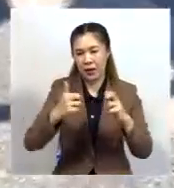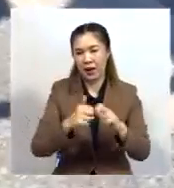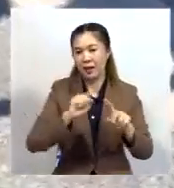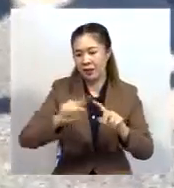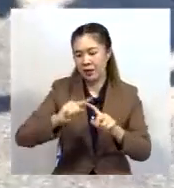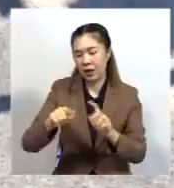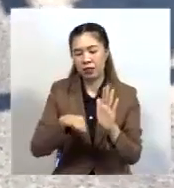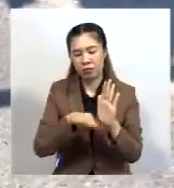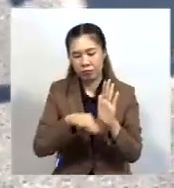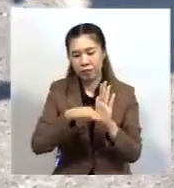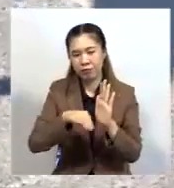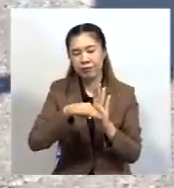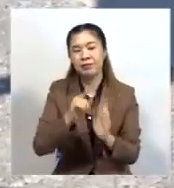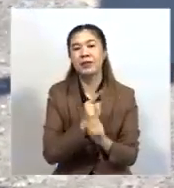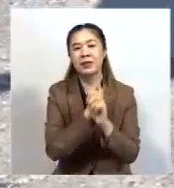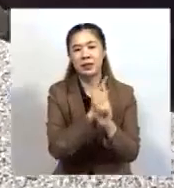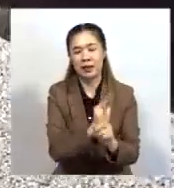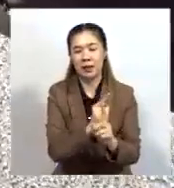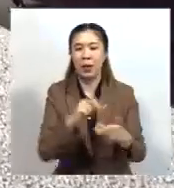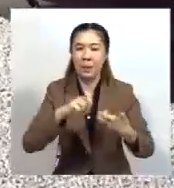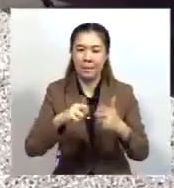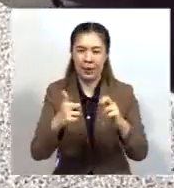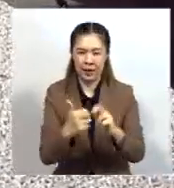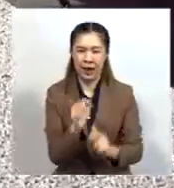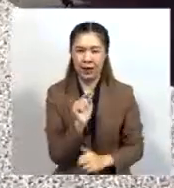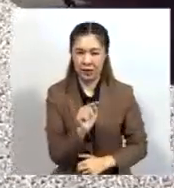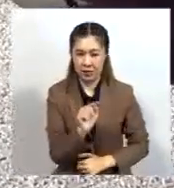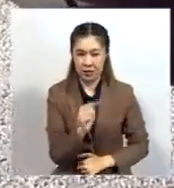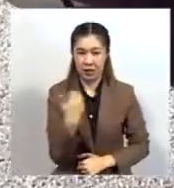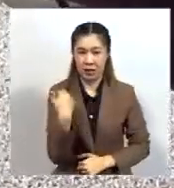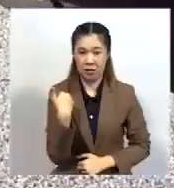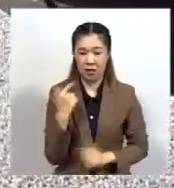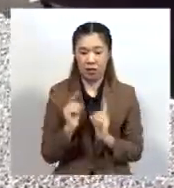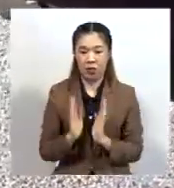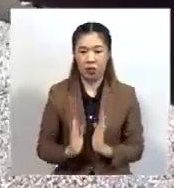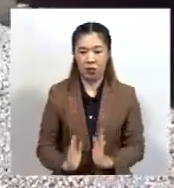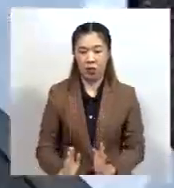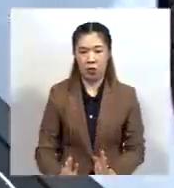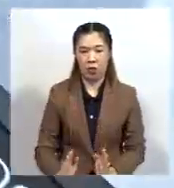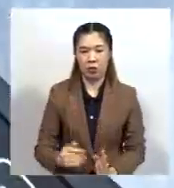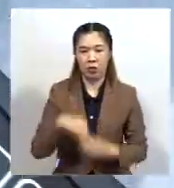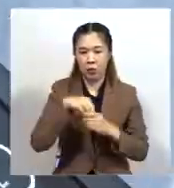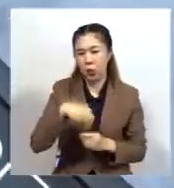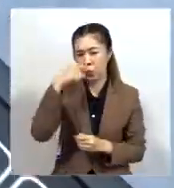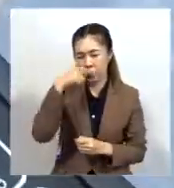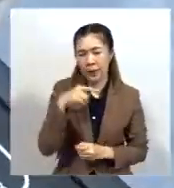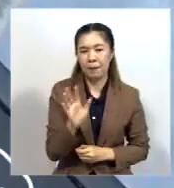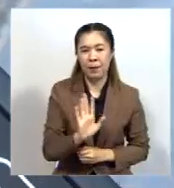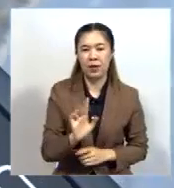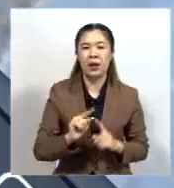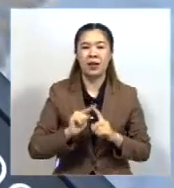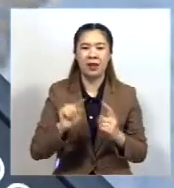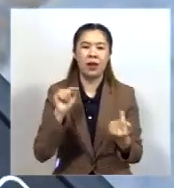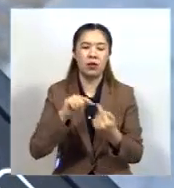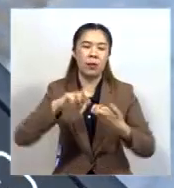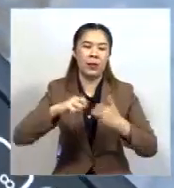ามขั้นตอนแต่ปัญหาที่เกิดขึ้นต้องยอมรับหนึ่งอย่างไม่ได้เกิดขึ้นจากในประเทศเพียงอย่างเดียวเท่านั้นนะคะแต่ส